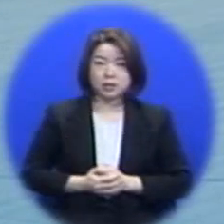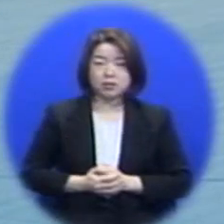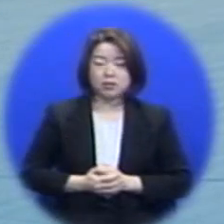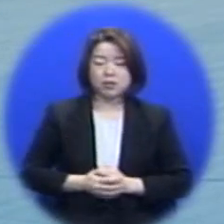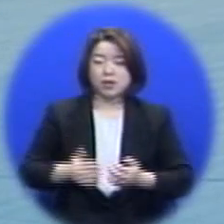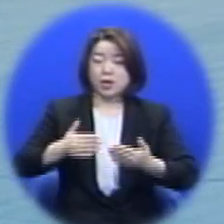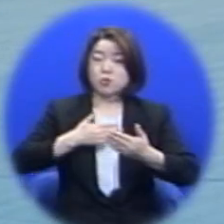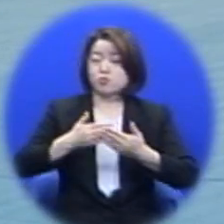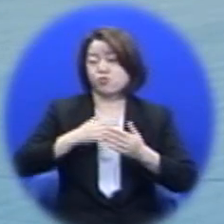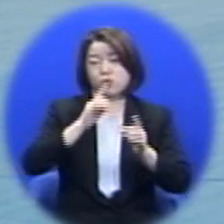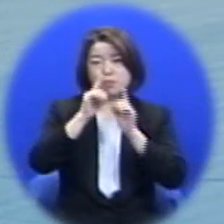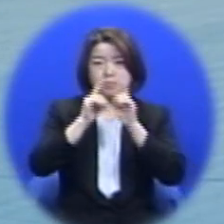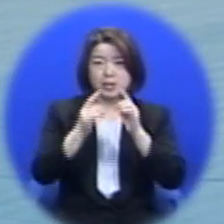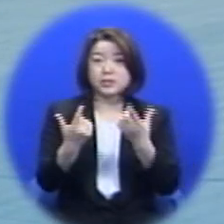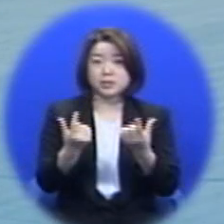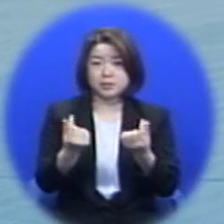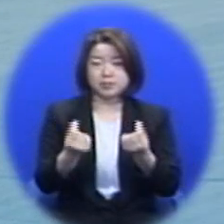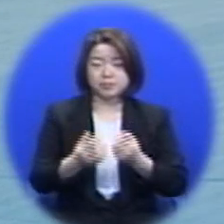두려운 말씀이죠.